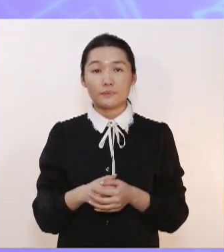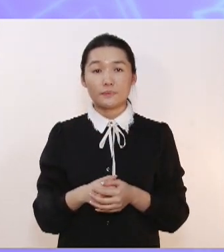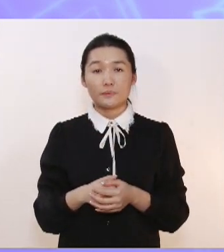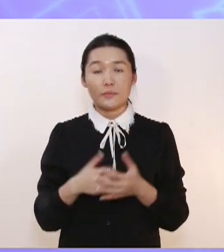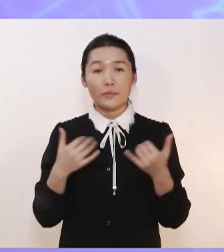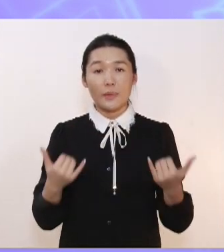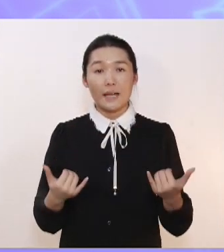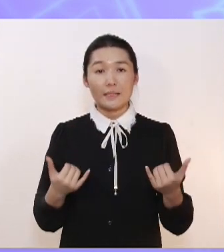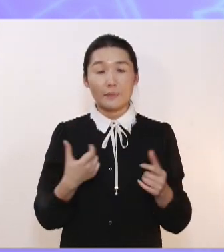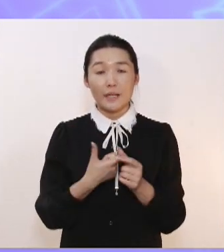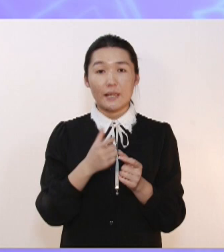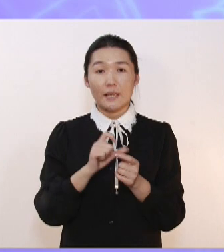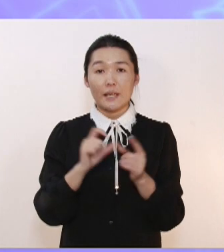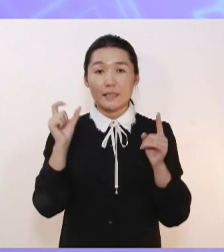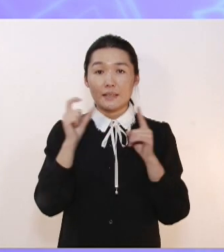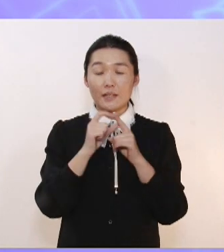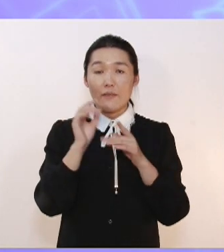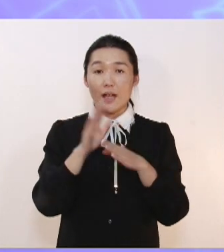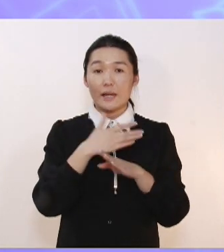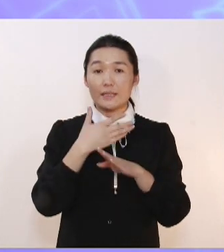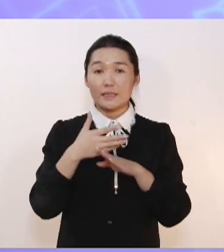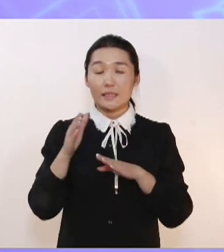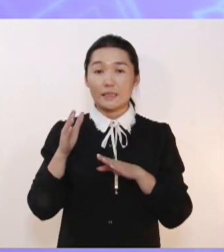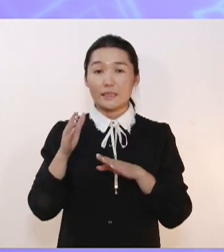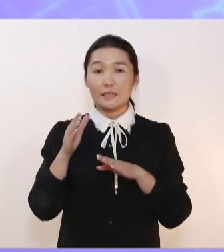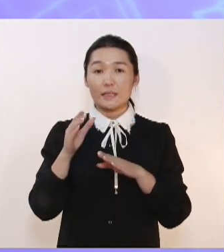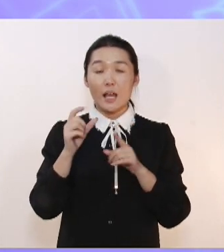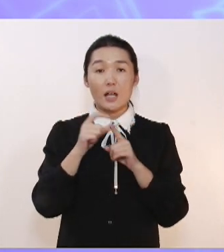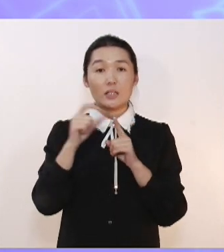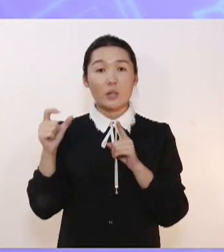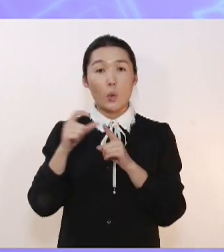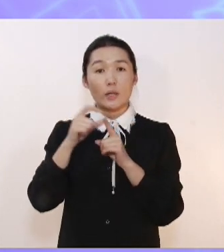А теперь эти слова разделите на слоги